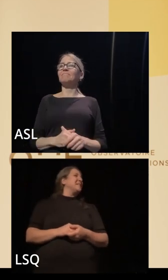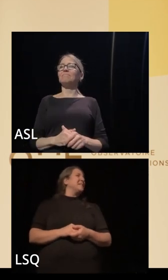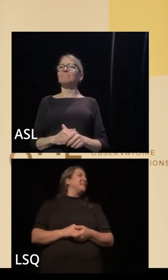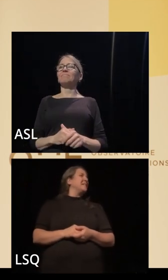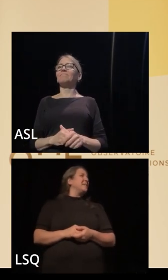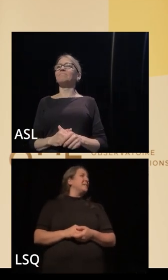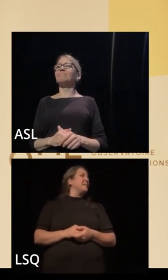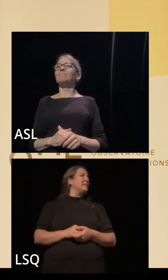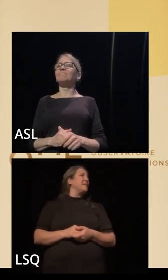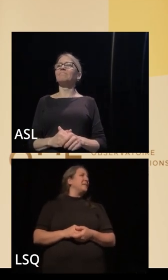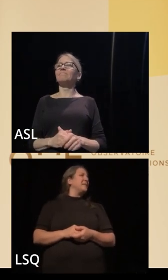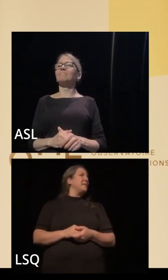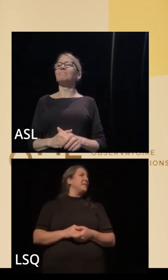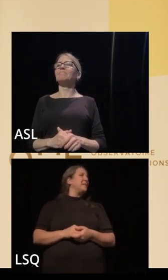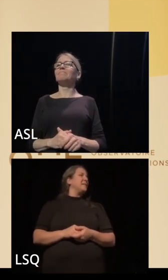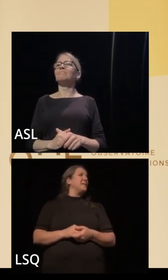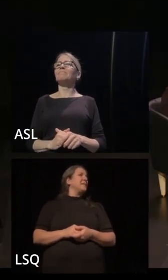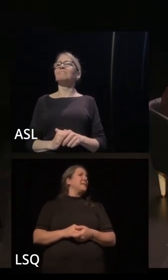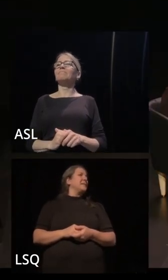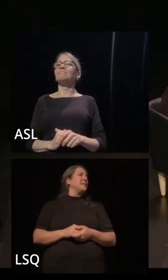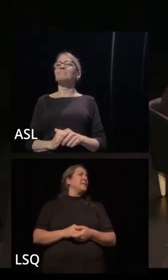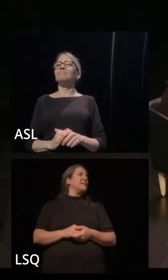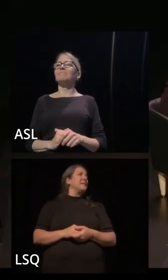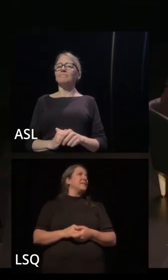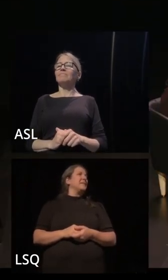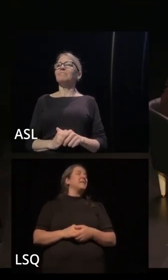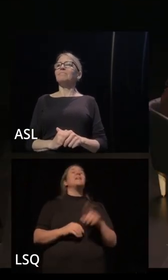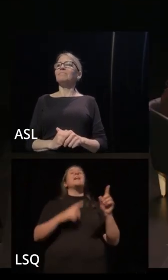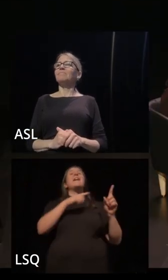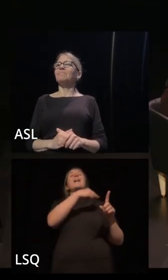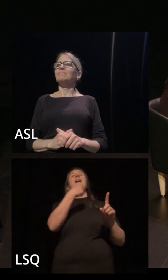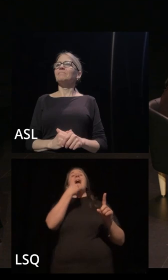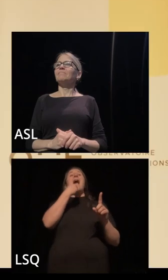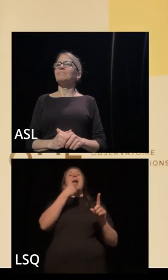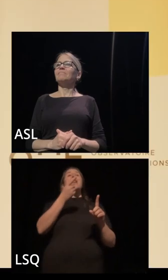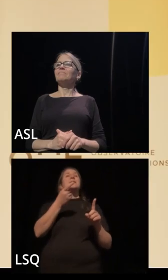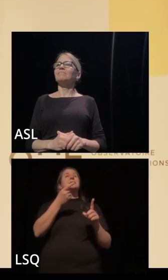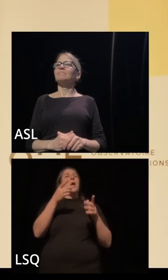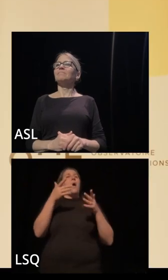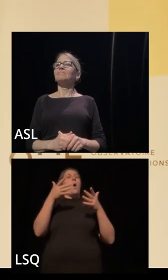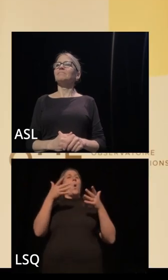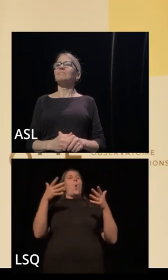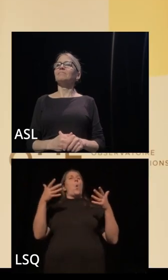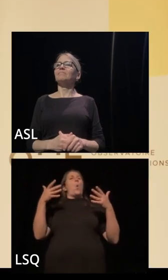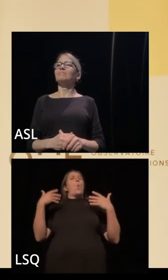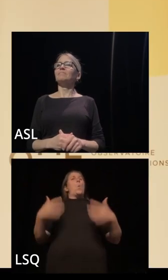Creo que es muy largo lo que me has preguntado. Elle a dit que c'est une vaste question.